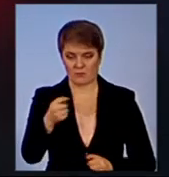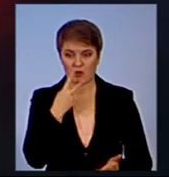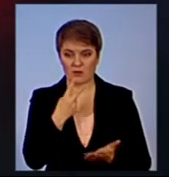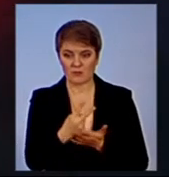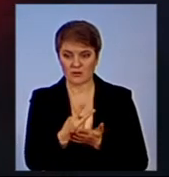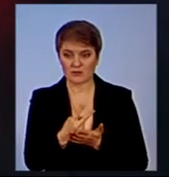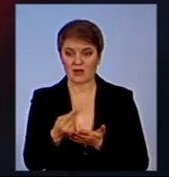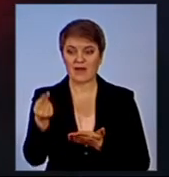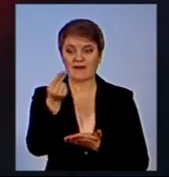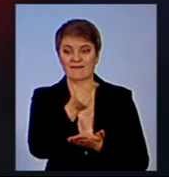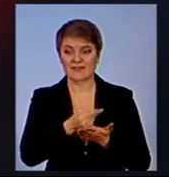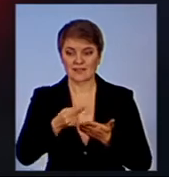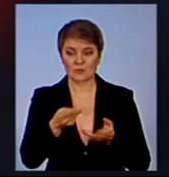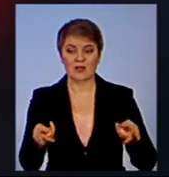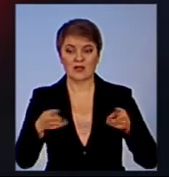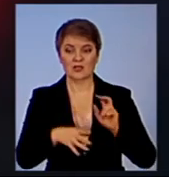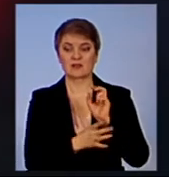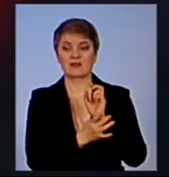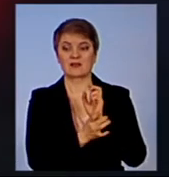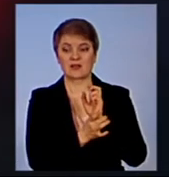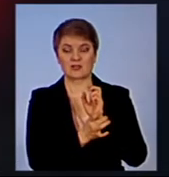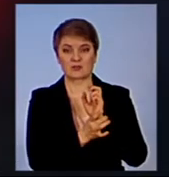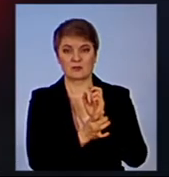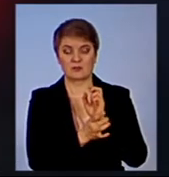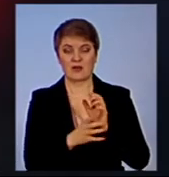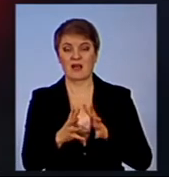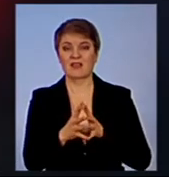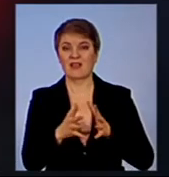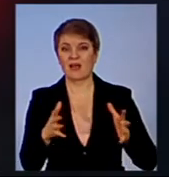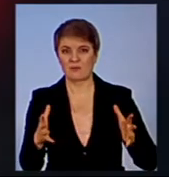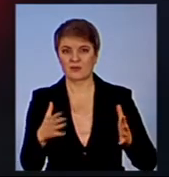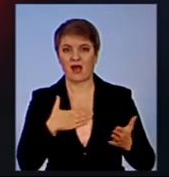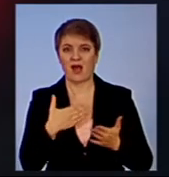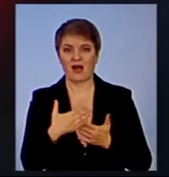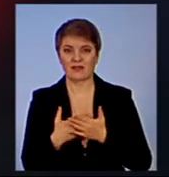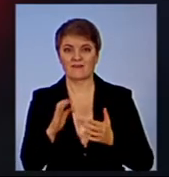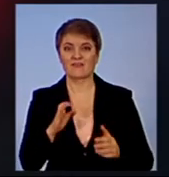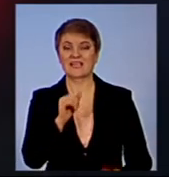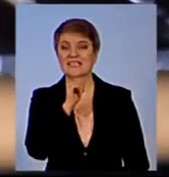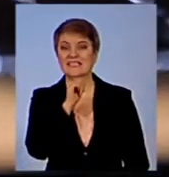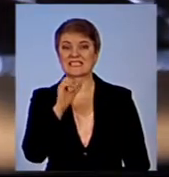побачити візерунки, залишені сигналами гаджетів. Найбільше слідів фітнес-активності в Сирії